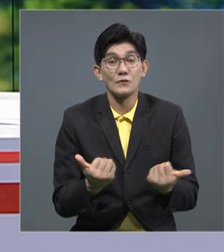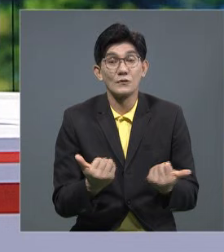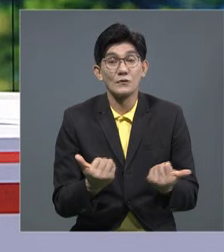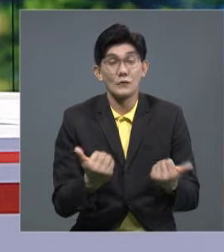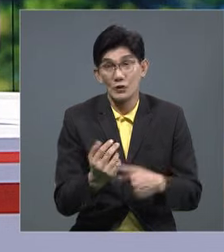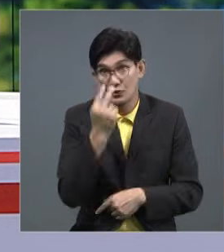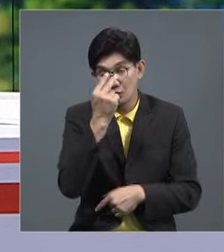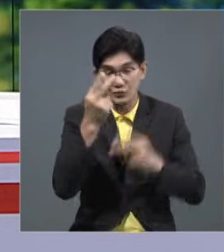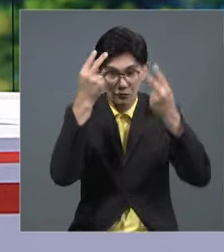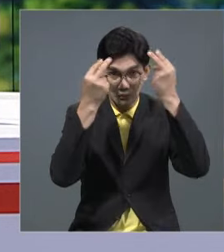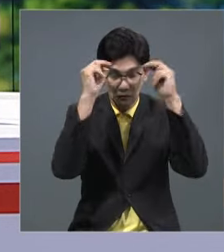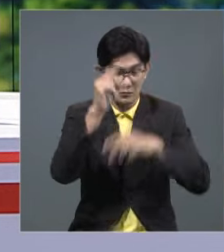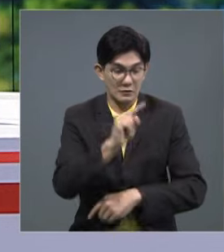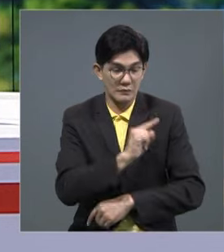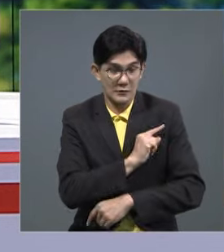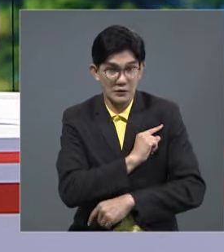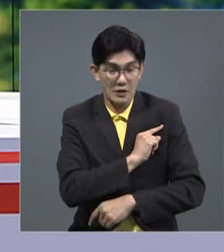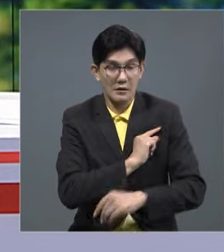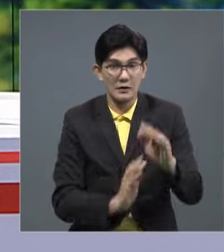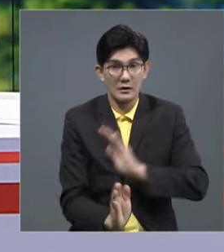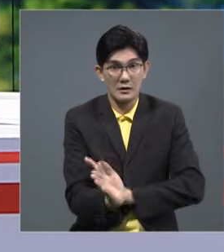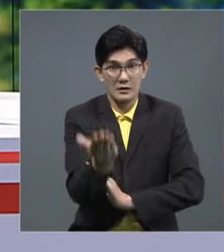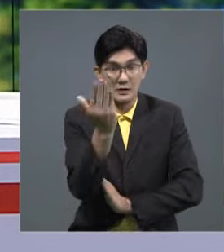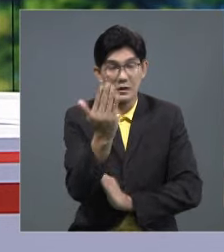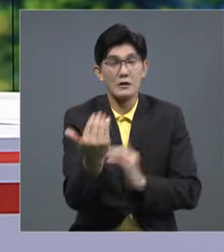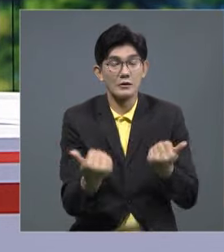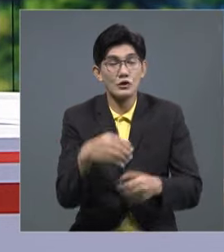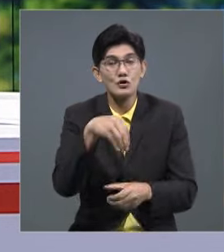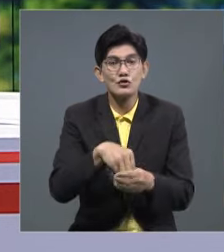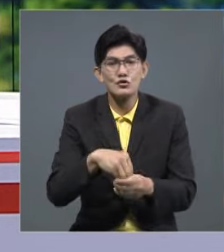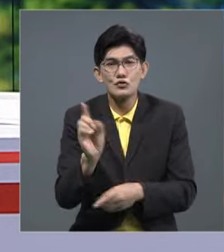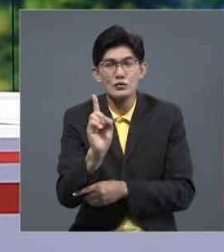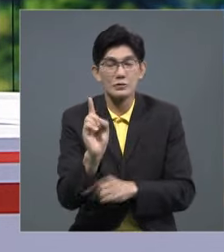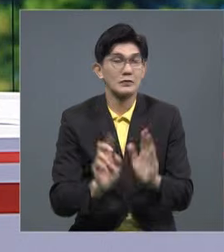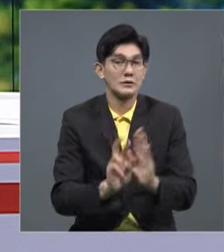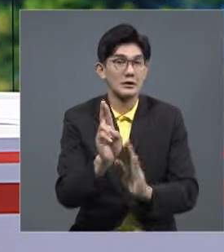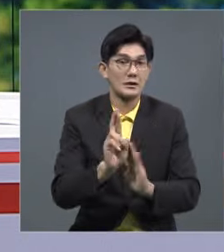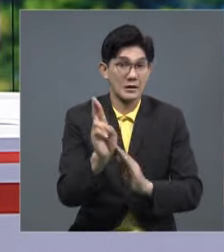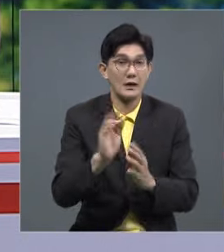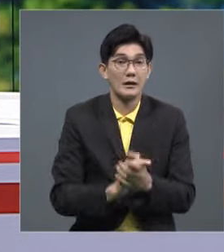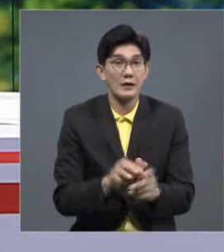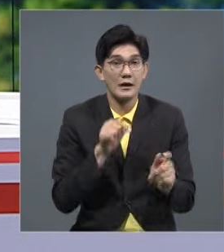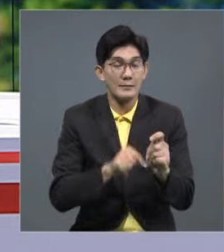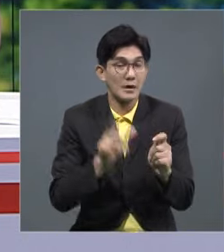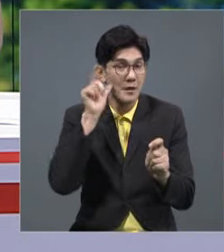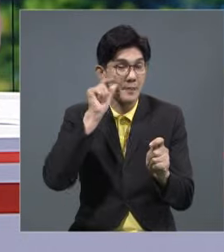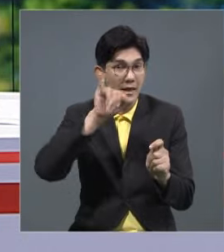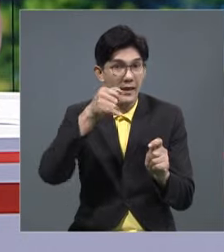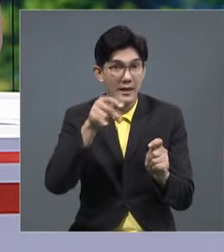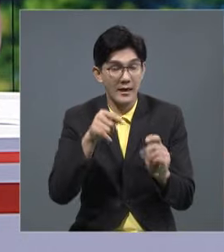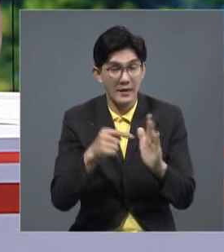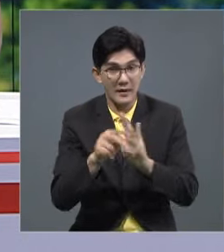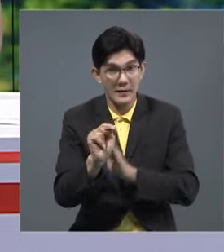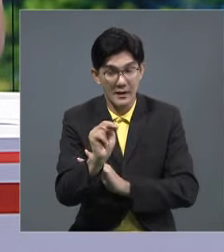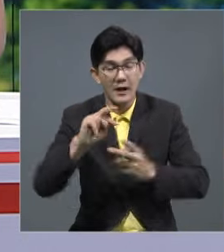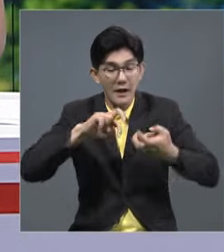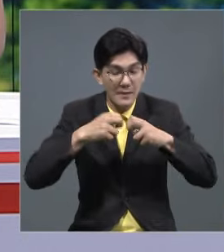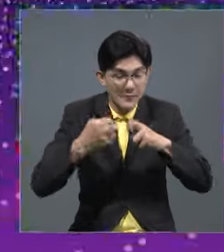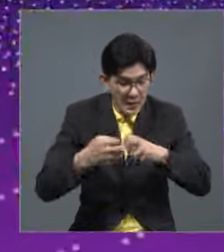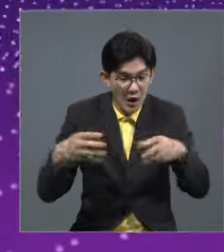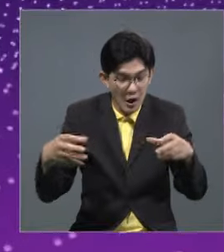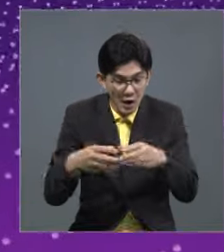ดูภารกิจของนายกรัฐมนตรีในช่วงเช้าวันนี้เนี่ยยังอยู่ในพื้นที่ของจังหวัดเชียงรายนะคะที่อำเภอแม่จันค่ะท่านก็ไปรับฟังปัญหาจากกลุ่ม